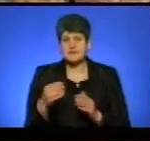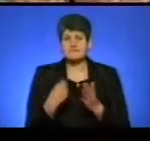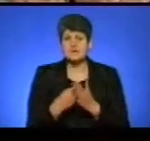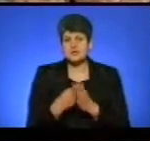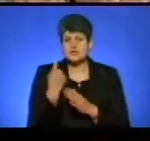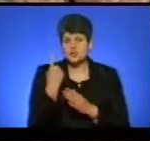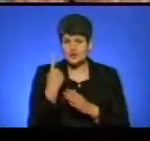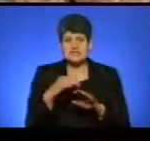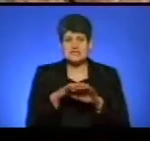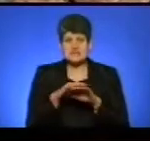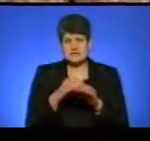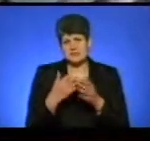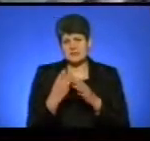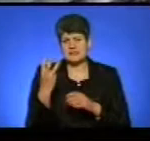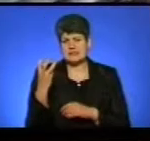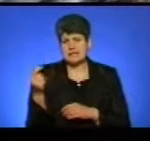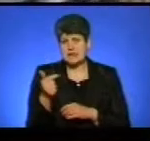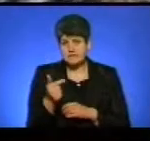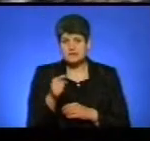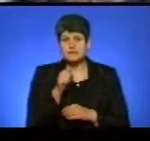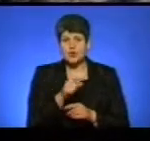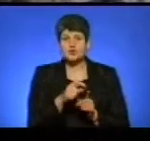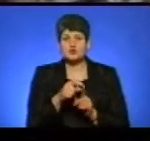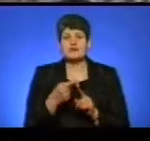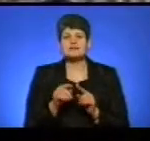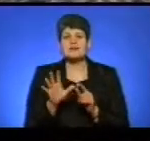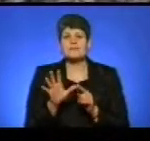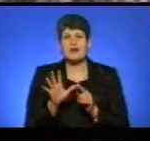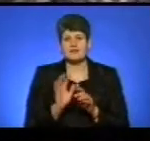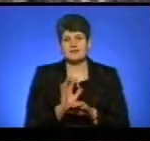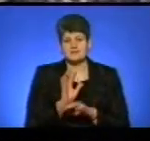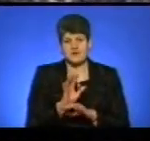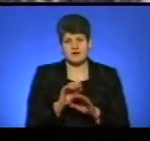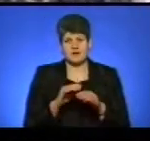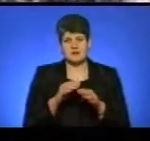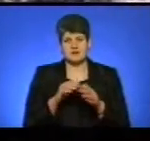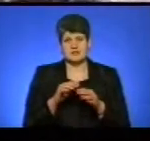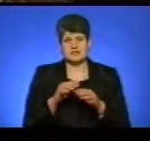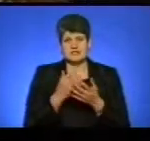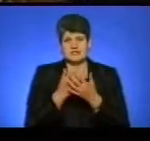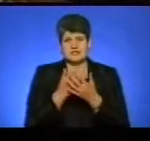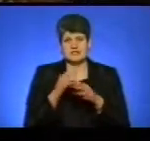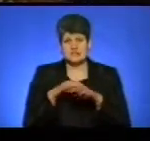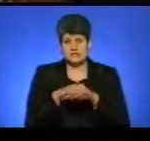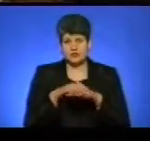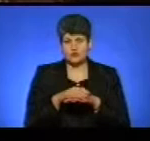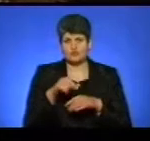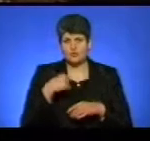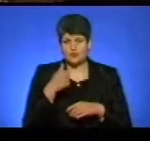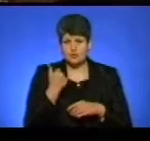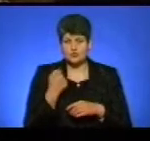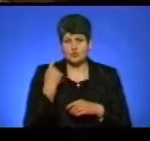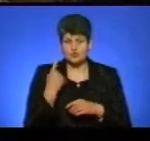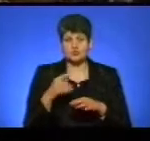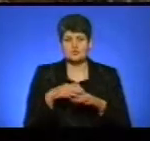однієї сітки в середньому 300 гривень. За його словами, це п'ята відправка сіток на схід цього року. Одною такою сіткою можна накрити